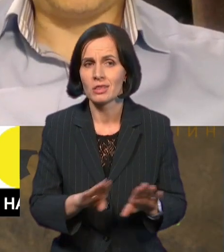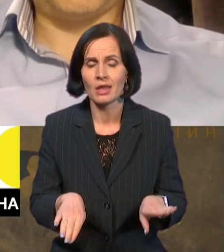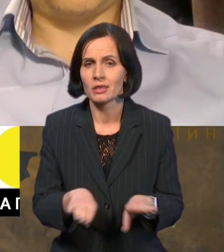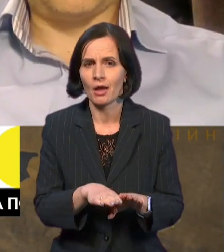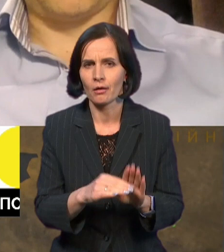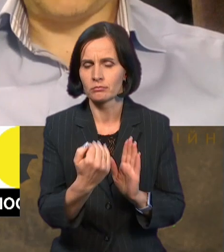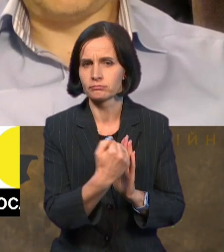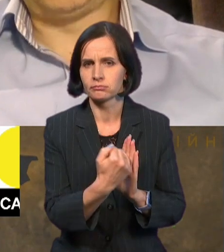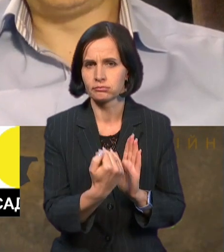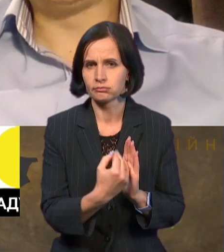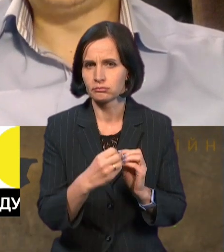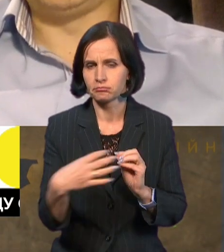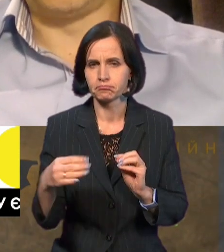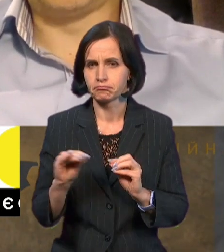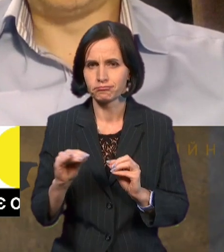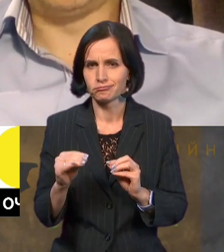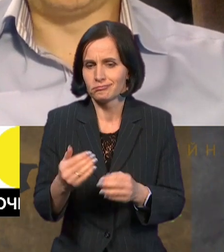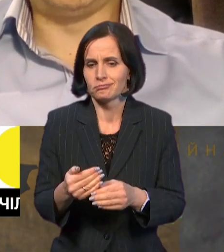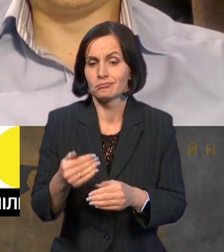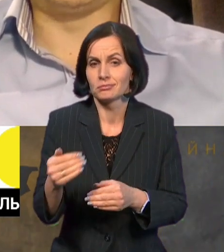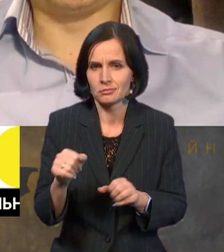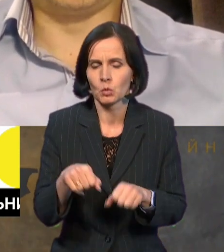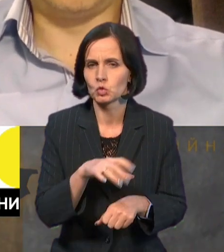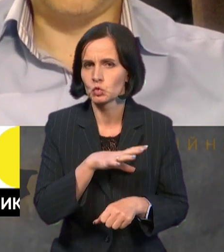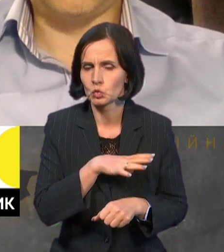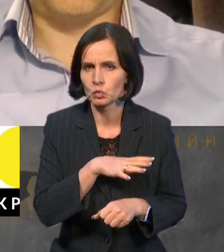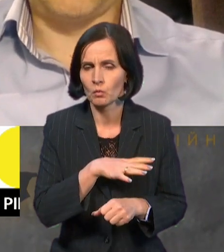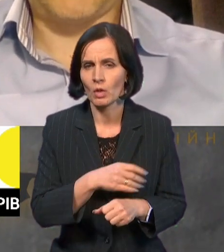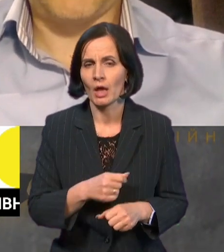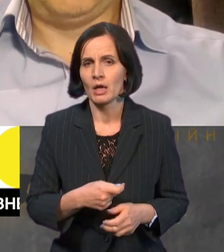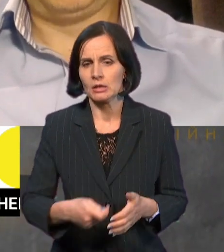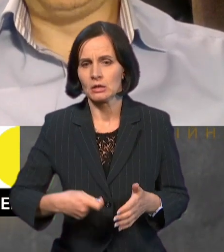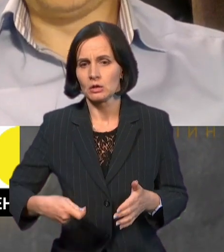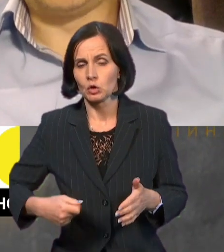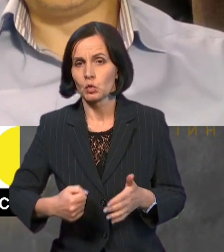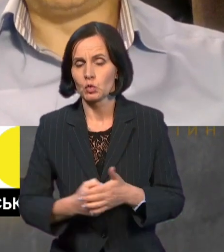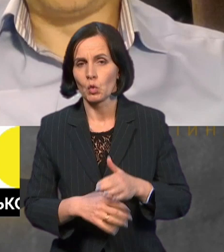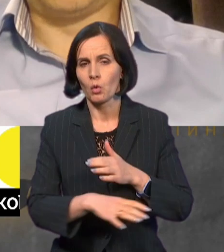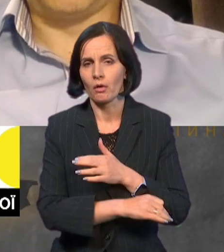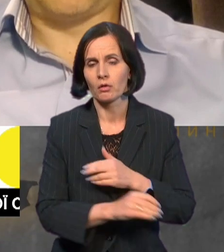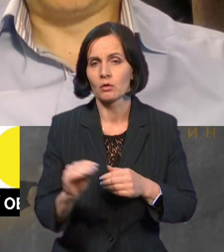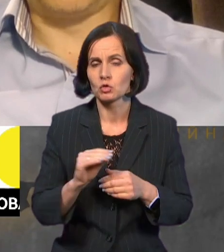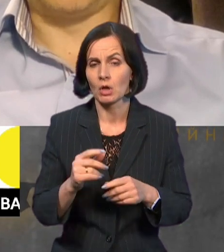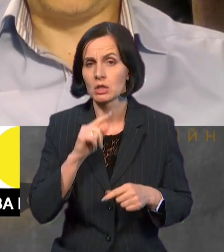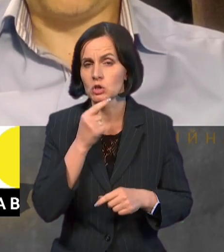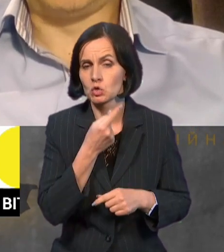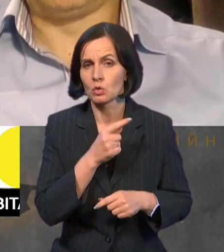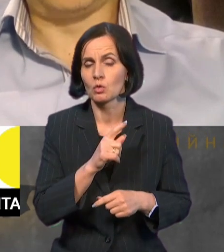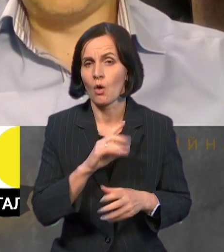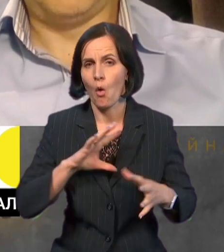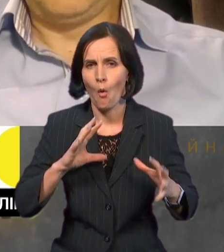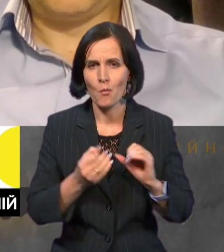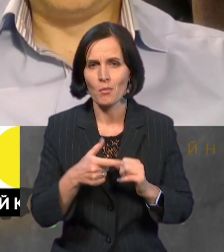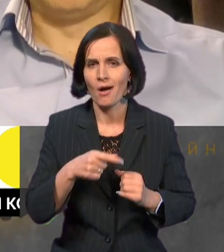графіку 15 жовтня, а набагато пізніше. Можна було спокійно ще дотягнути до кінця жовтня. Так? І в тому числі зекономити, наприклад, той же об'єм газу. Ну,